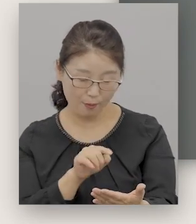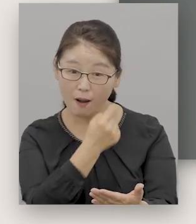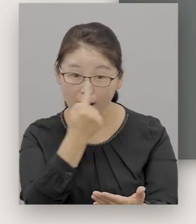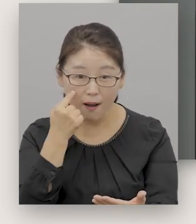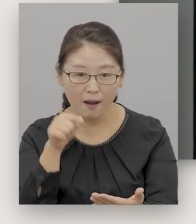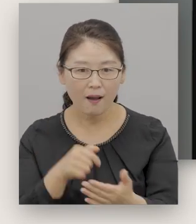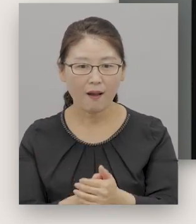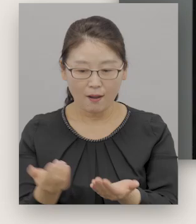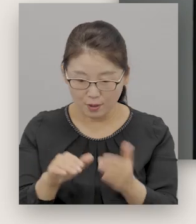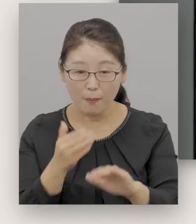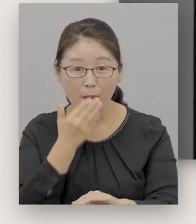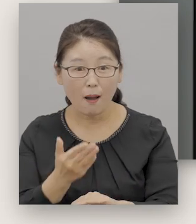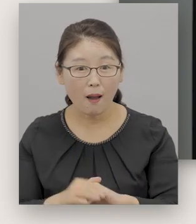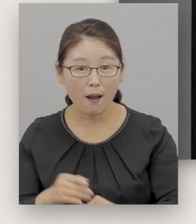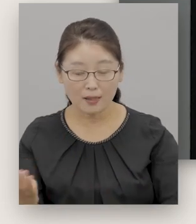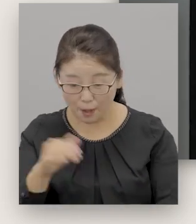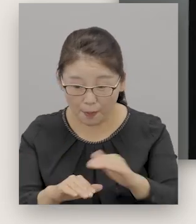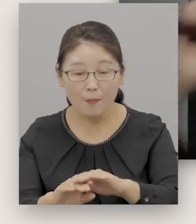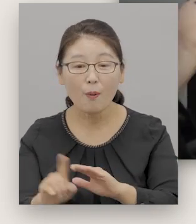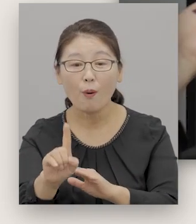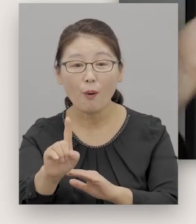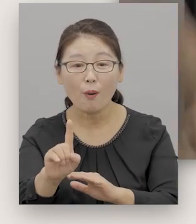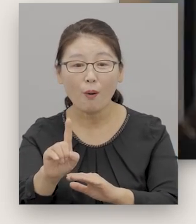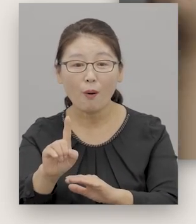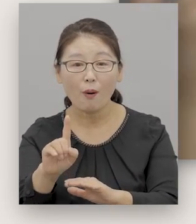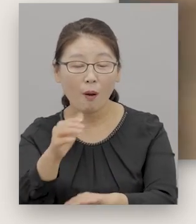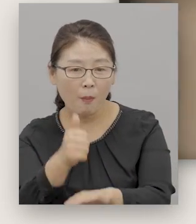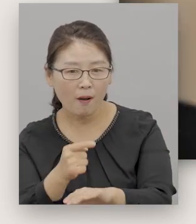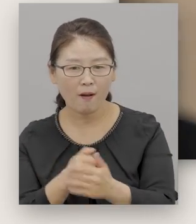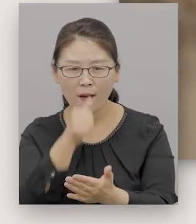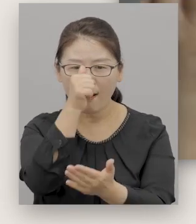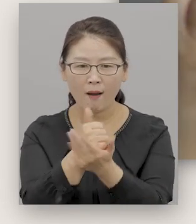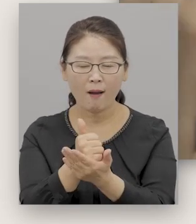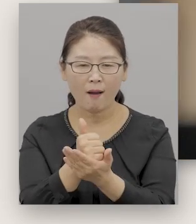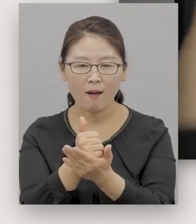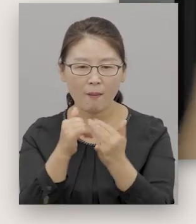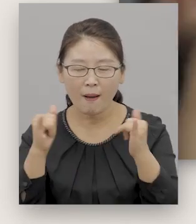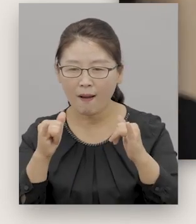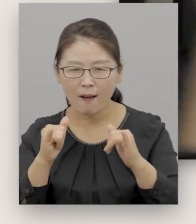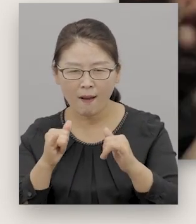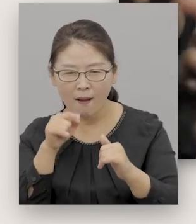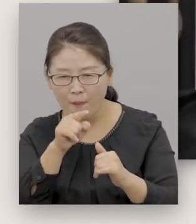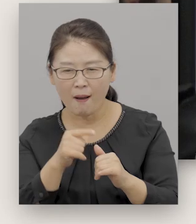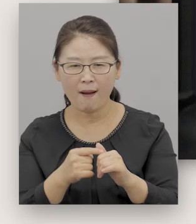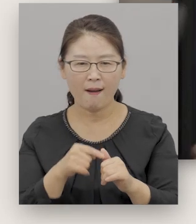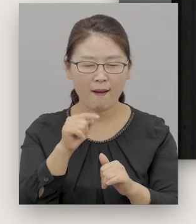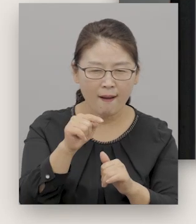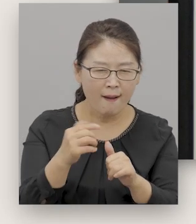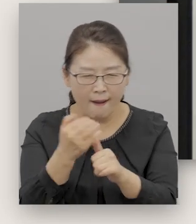포스터였더라고요. 그러니까 사실 이거 다 접었을 때는 정말 이 현상수배범 전단지 하나가 본인이 가장 크게 대규모로